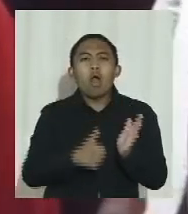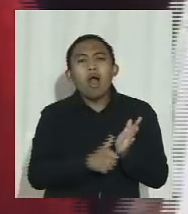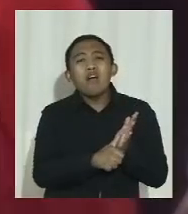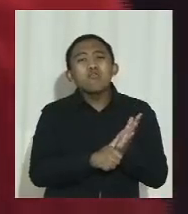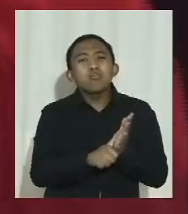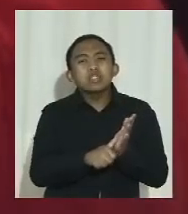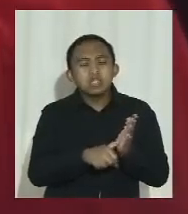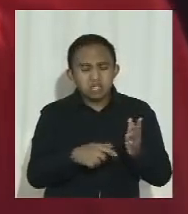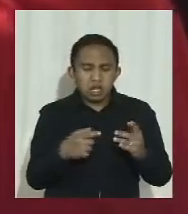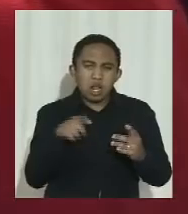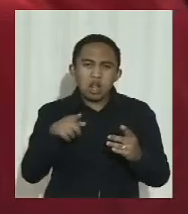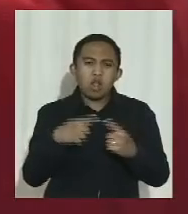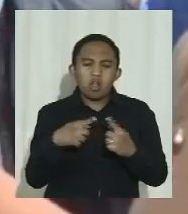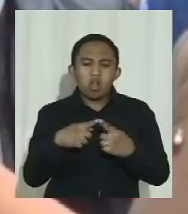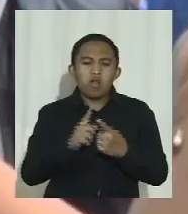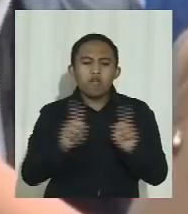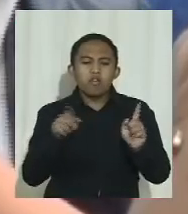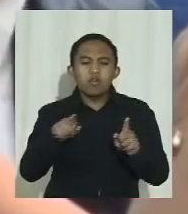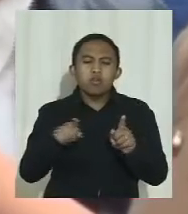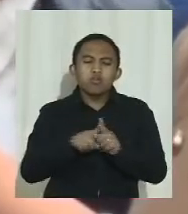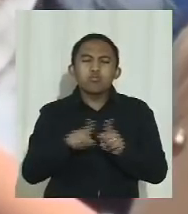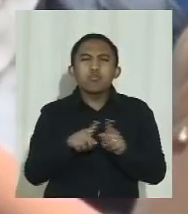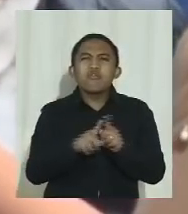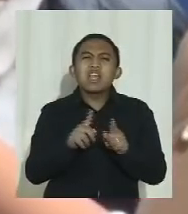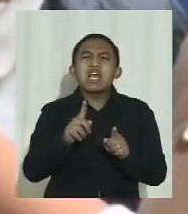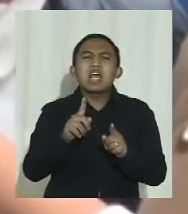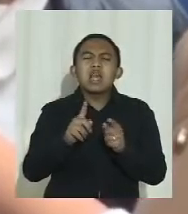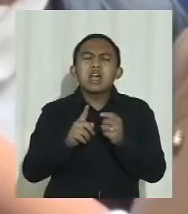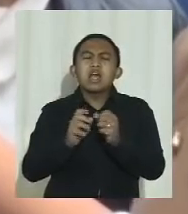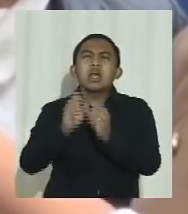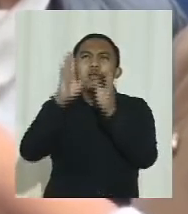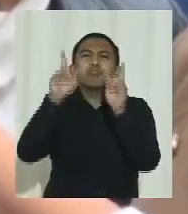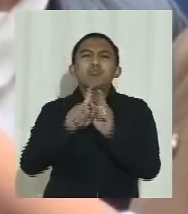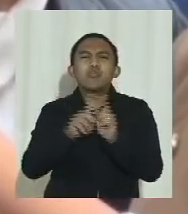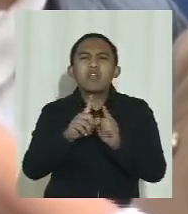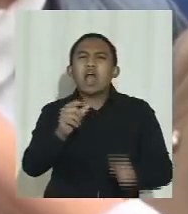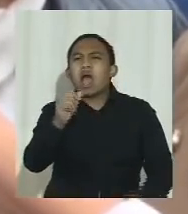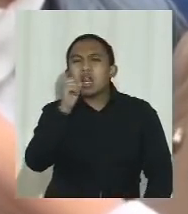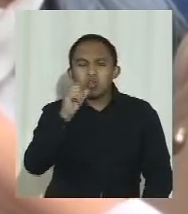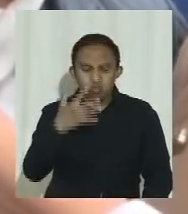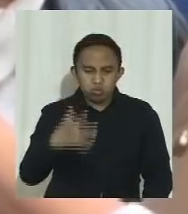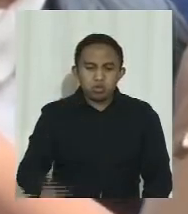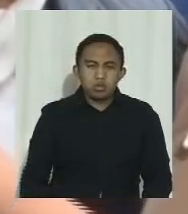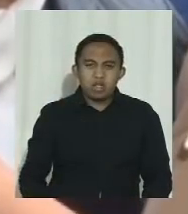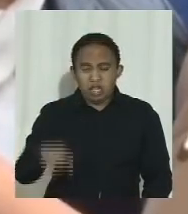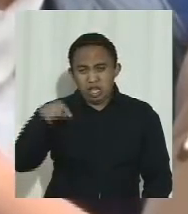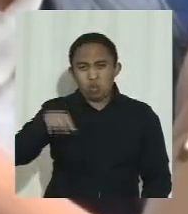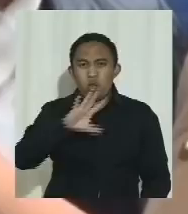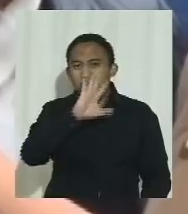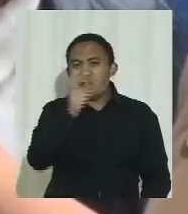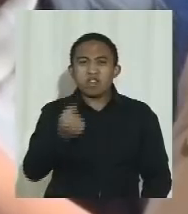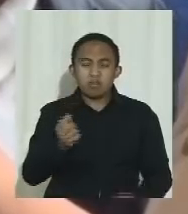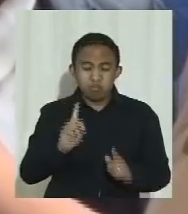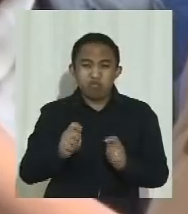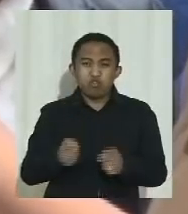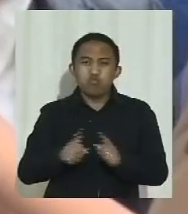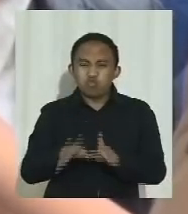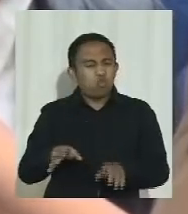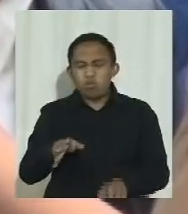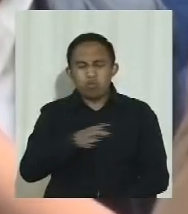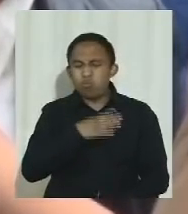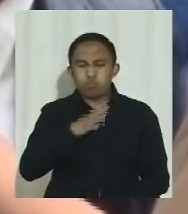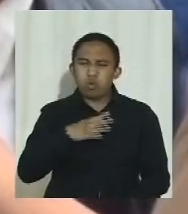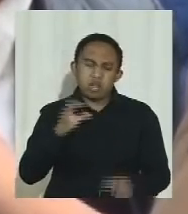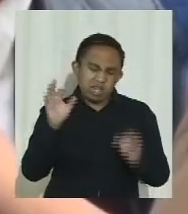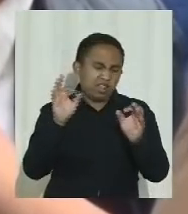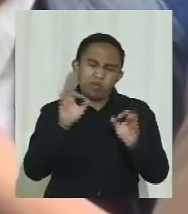ntsony fa eti ny rana tia ny volana eto Madagasikara na aty Afrika tsy tena mbola betsaka zany manana an'io a, ka misy zany ny